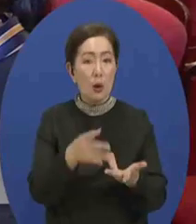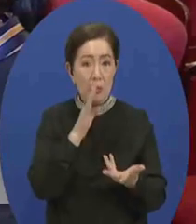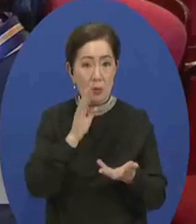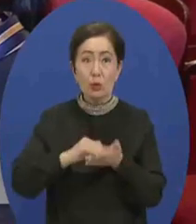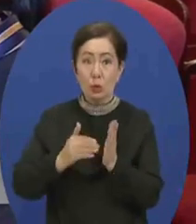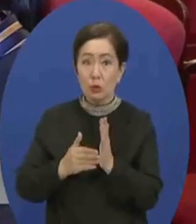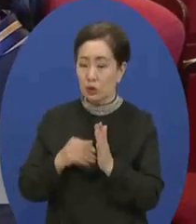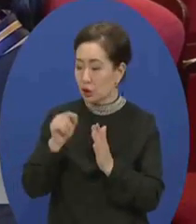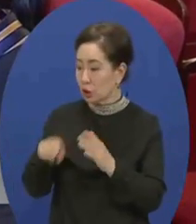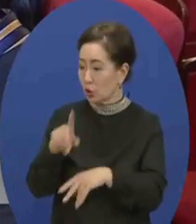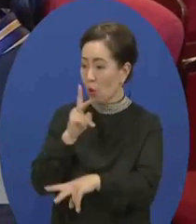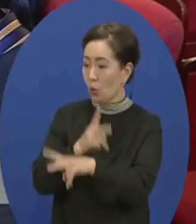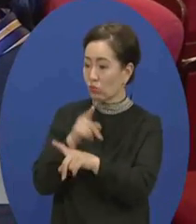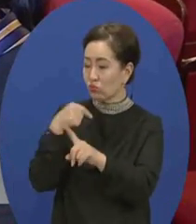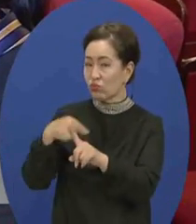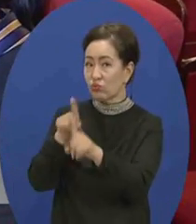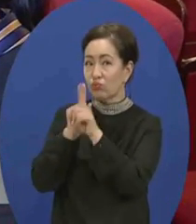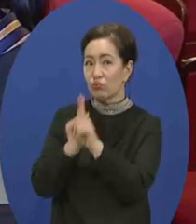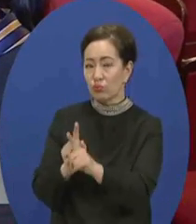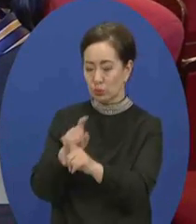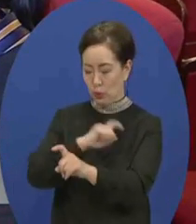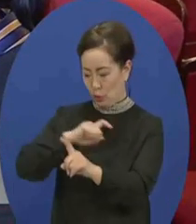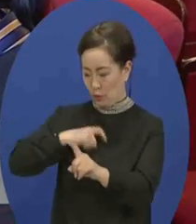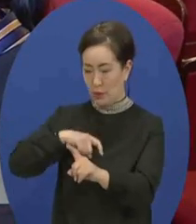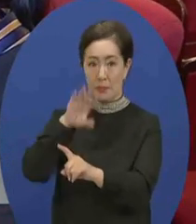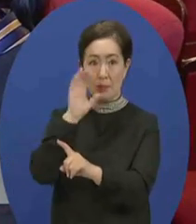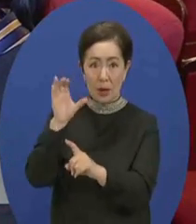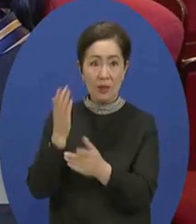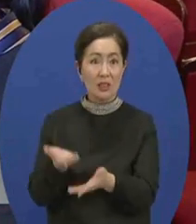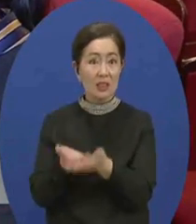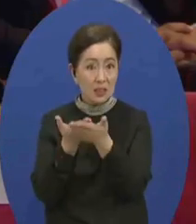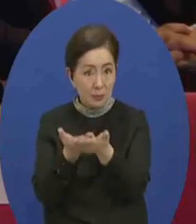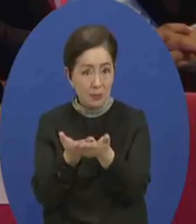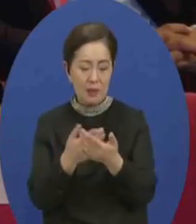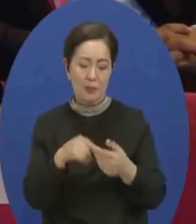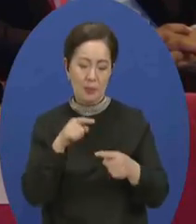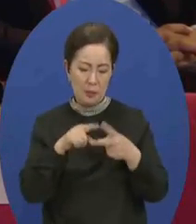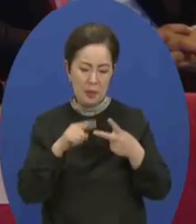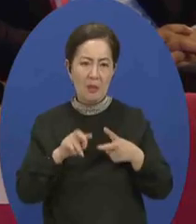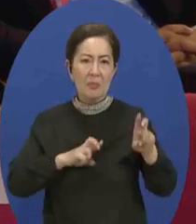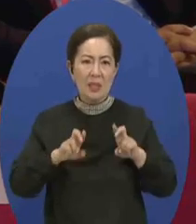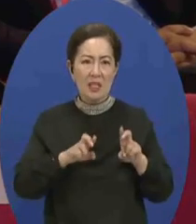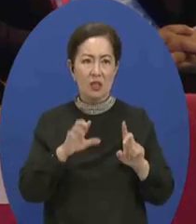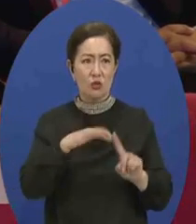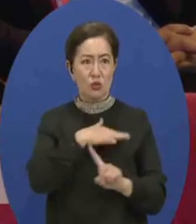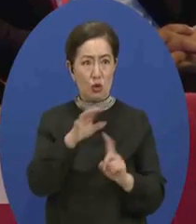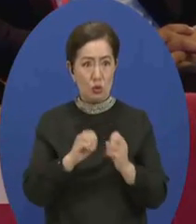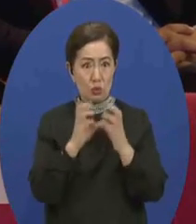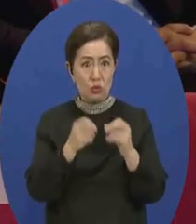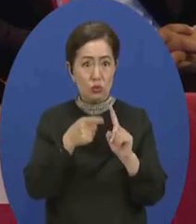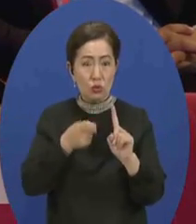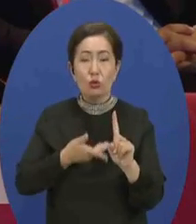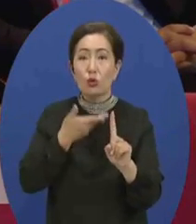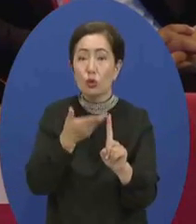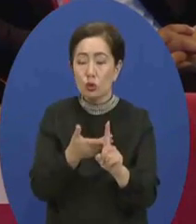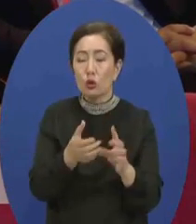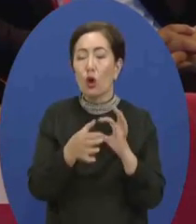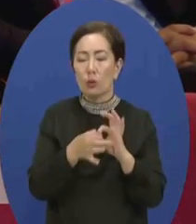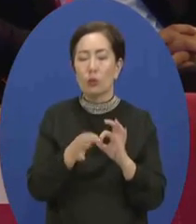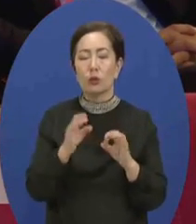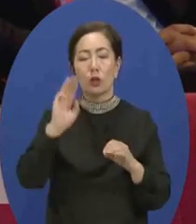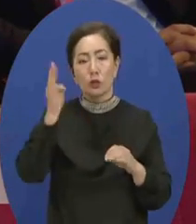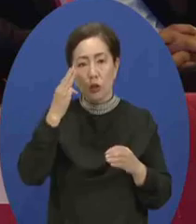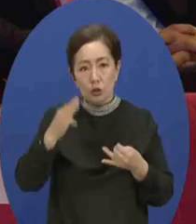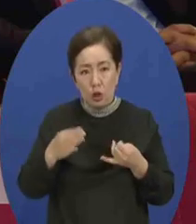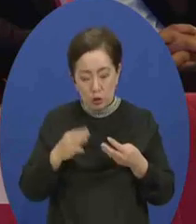За тухайн хуулийн хүрээнд хувийн хэвшлийг дэмжих, бизнесийн таатай орчныг бүрдүүлэхэд чиглэсэн тодорхой зохицуултуудыг хийх